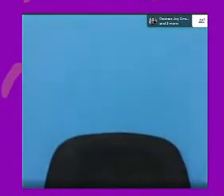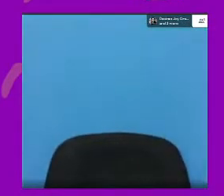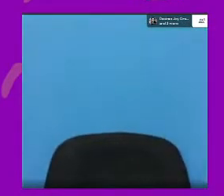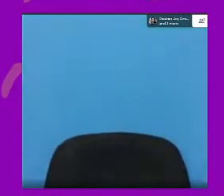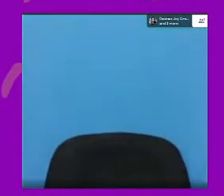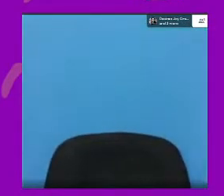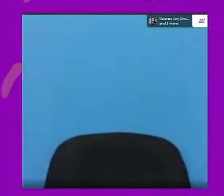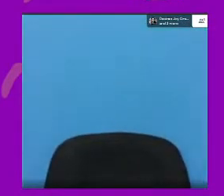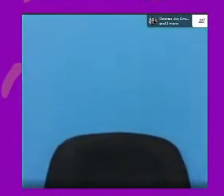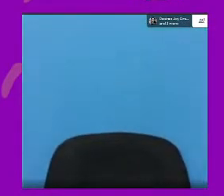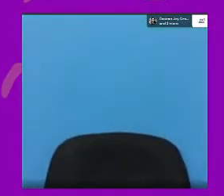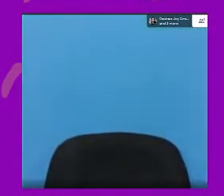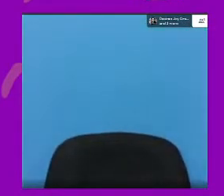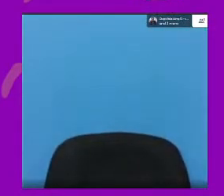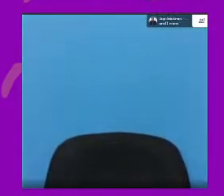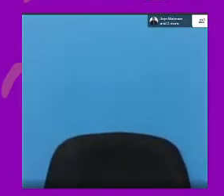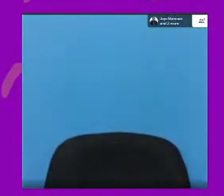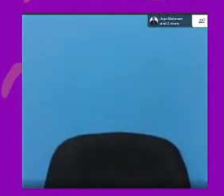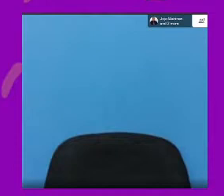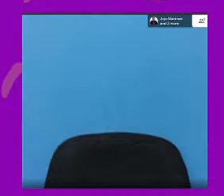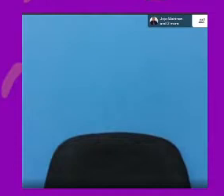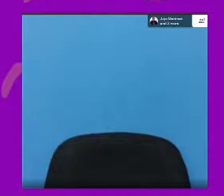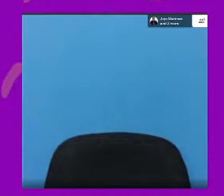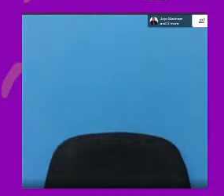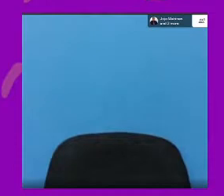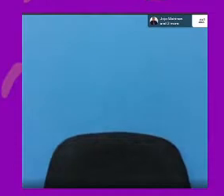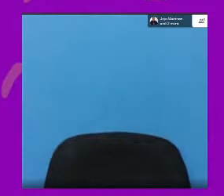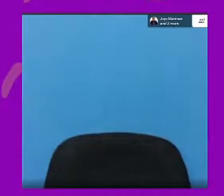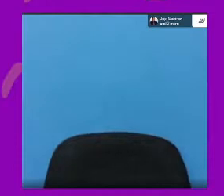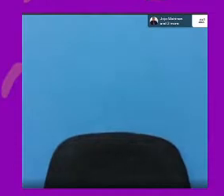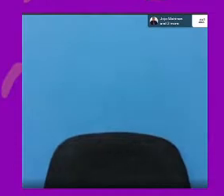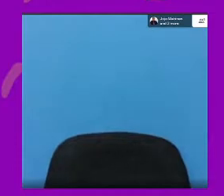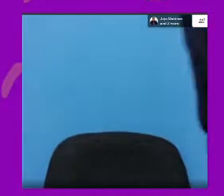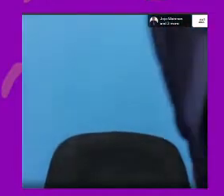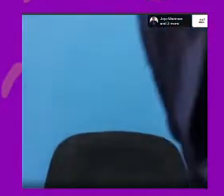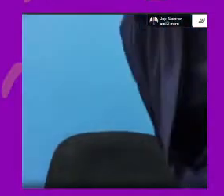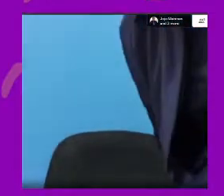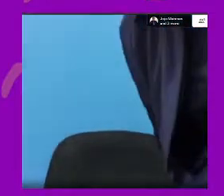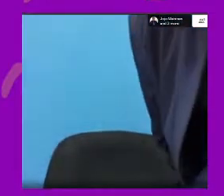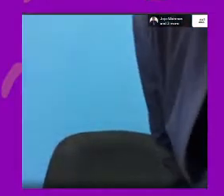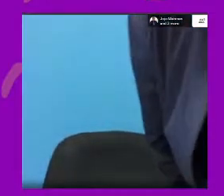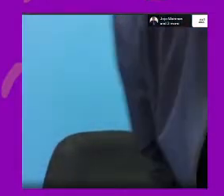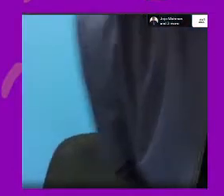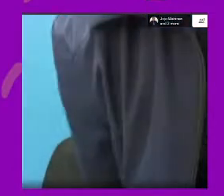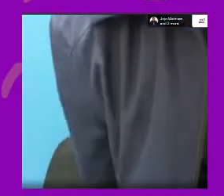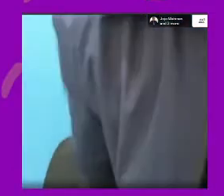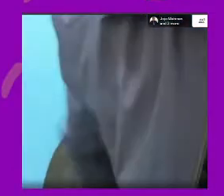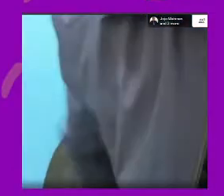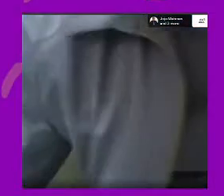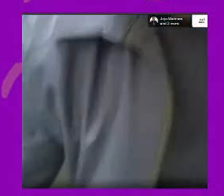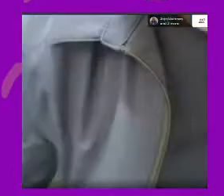maging mahirap ang pag-access ng mga ito. Kabilang na dito ang karapatan mo sa impormasyong pangkalusugan.